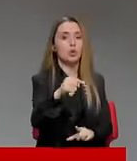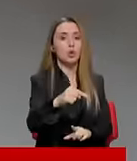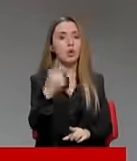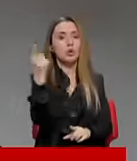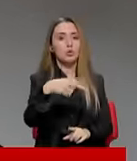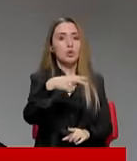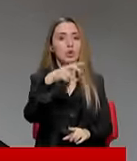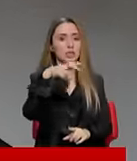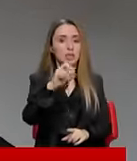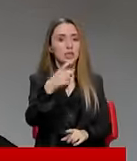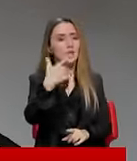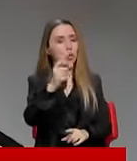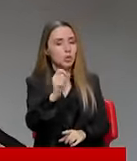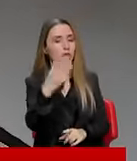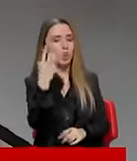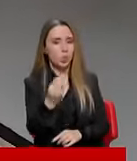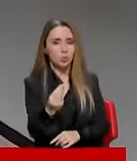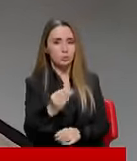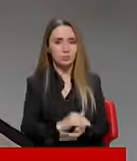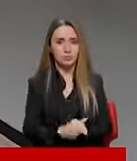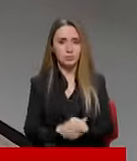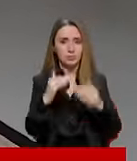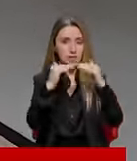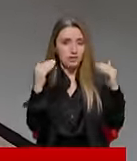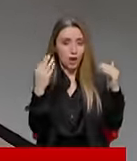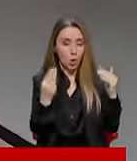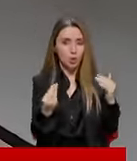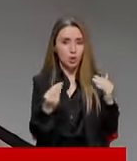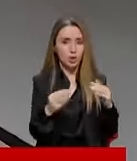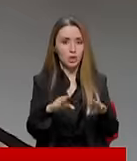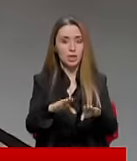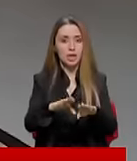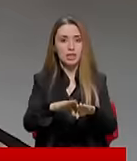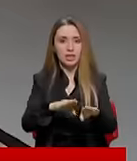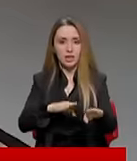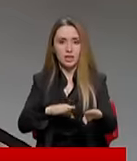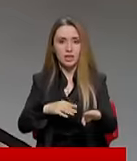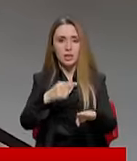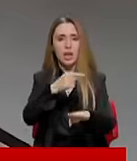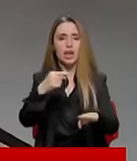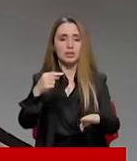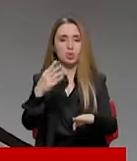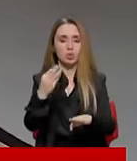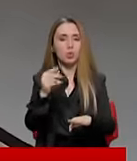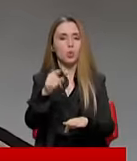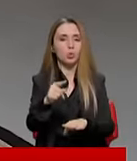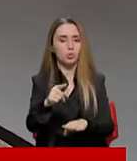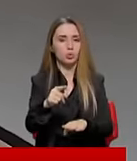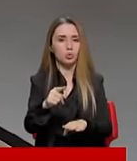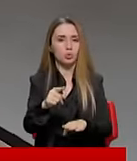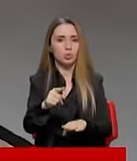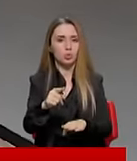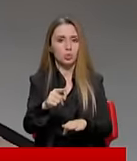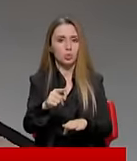% 18090 seviyesine geldi Eee trafiğin yerine altın alma projesi eksik kalmıştı onu da eee